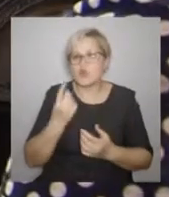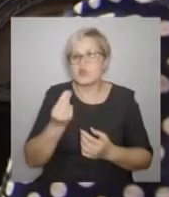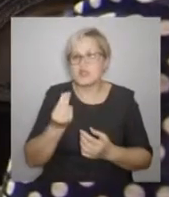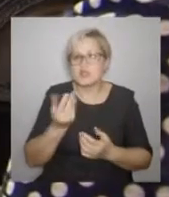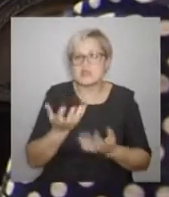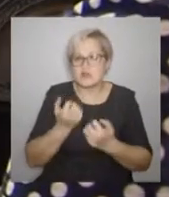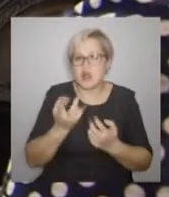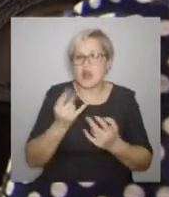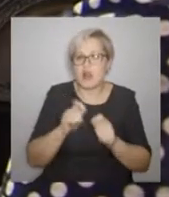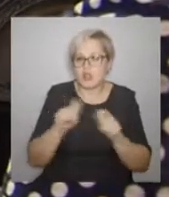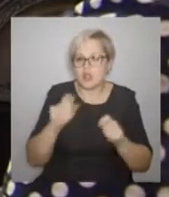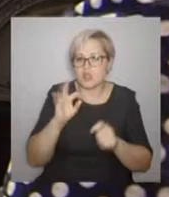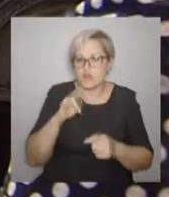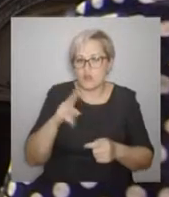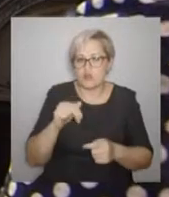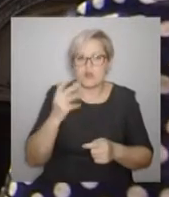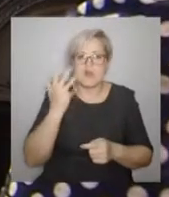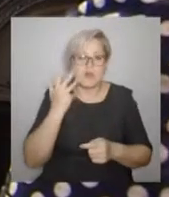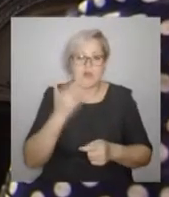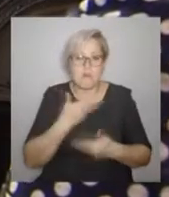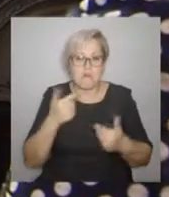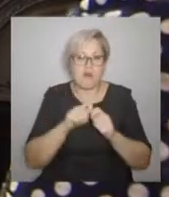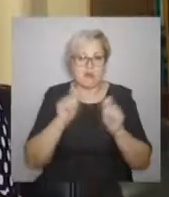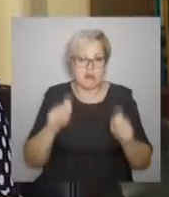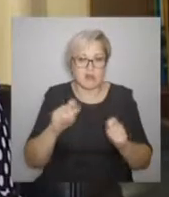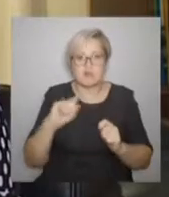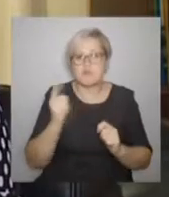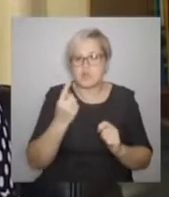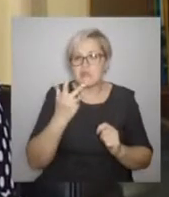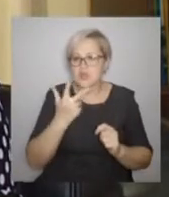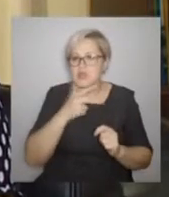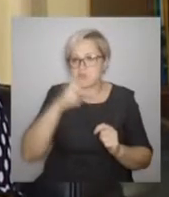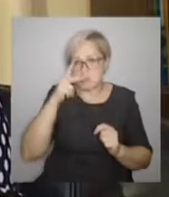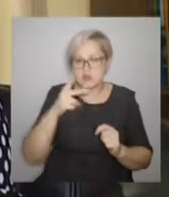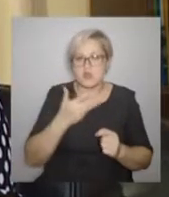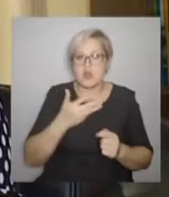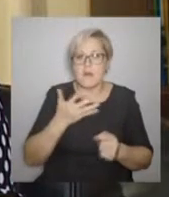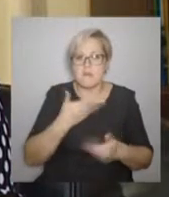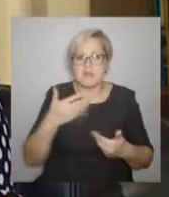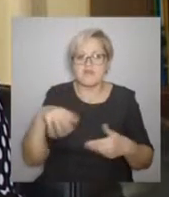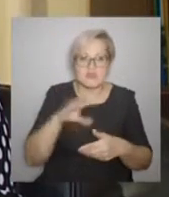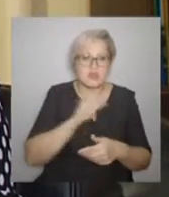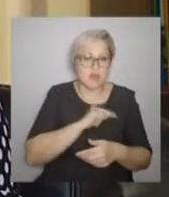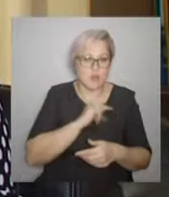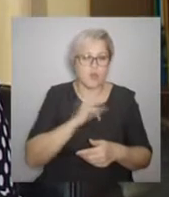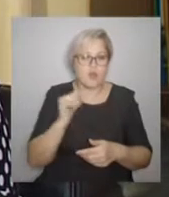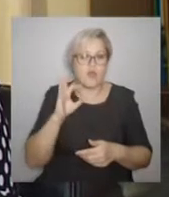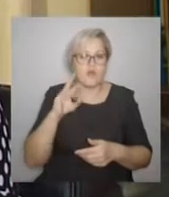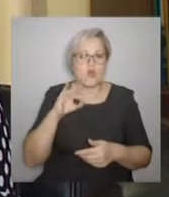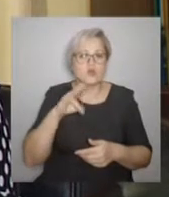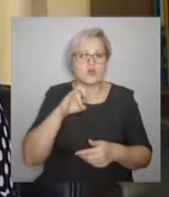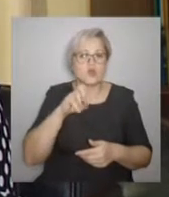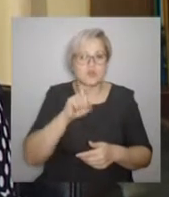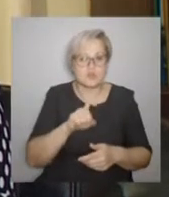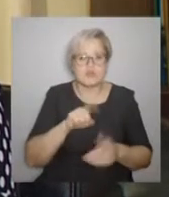финансовой. Угу. Откуда деньги взяли на открытие фонда? Сбережения. Когда мы открыли, первые 3 месяца мы